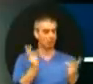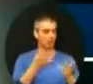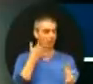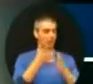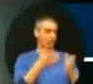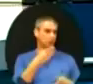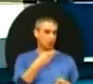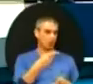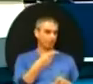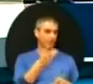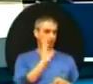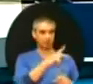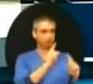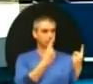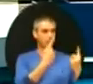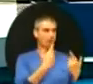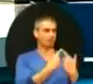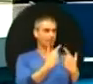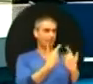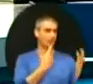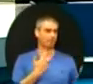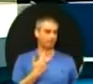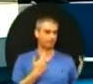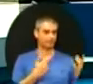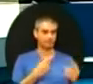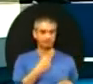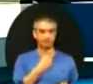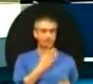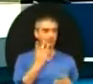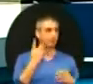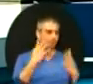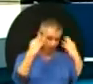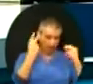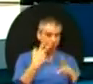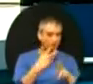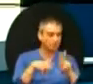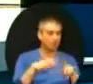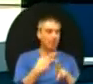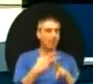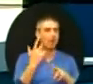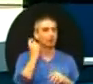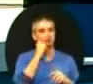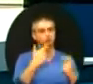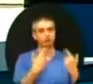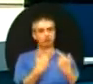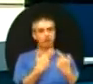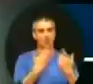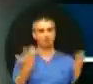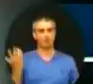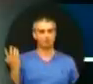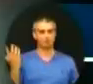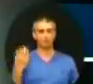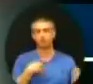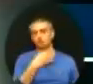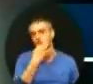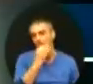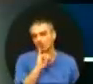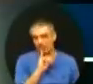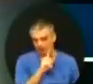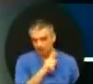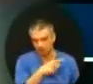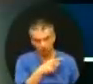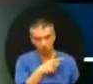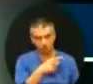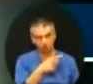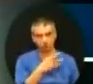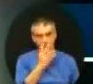אותך מאשר מה שקרה במהלך מלחמה. עסק עד היום רק בפשעי מלחמה. אני רק אשאל את יריב שאלה אחת, יש